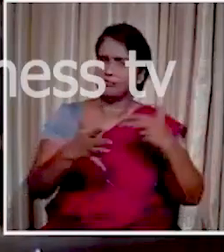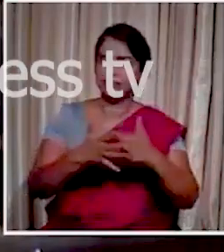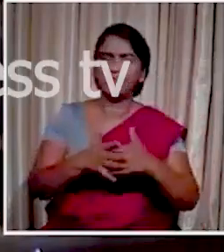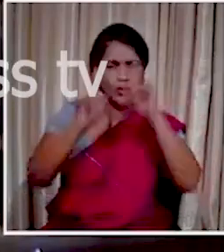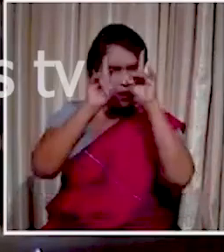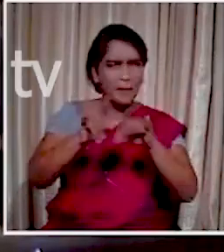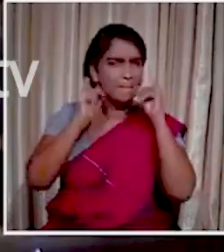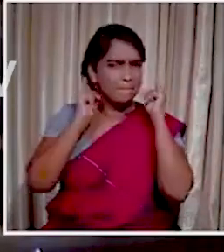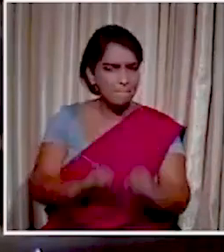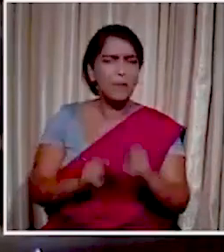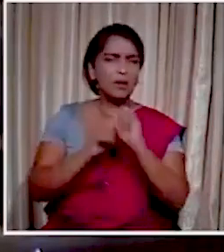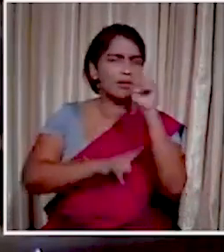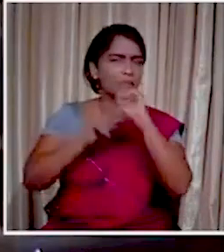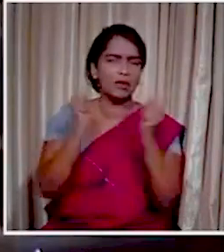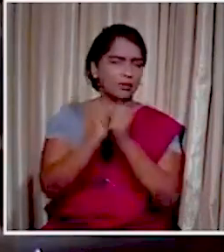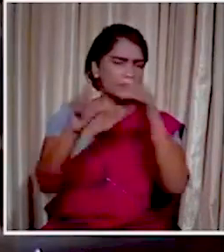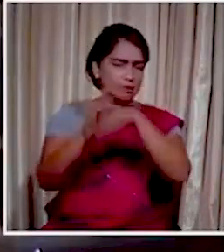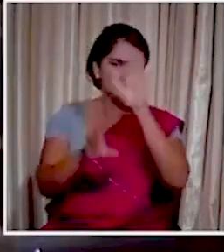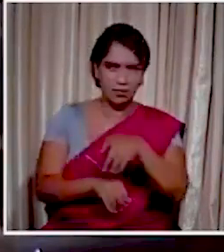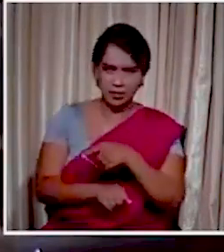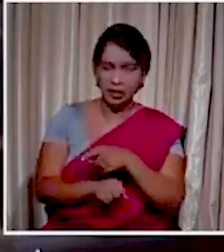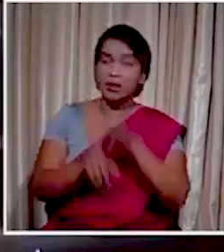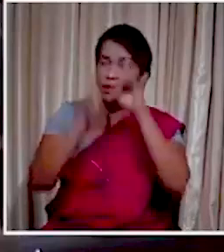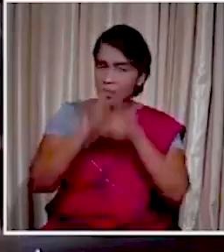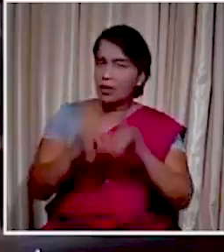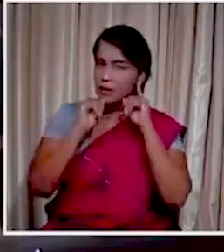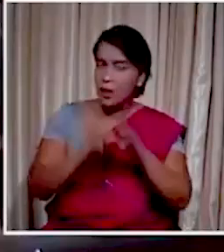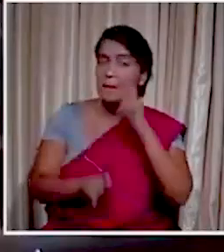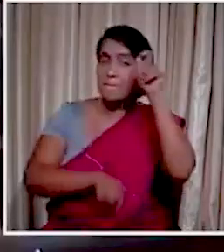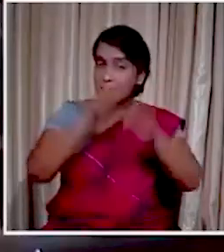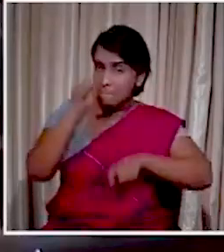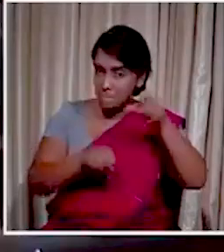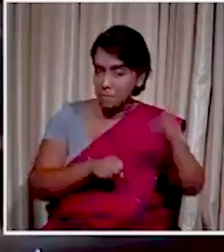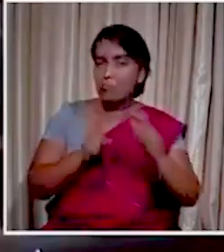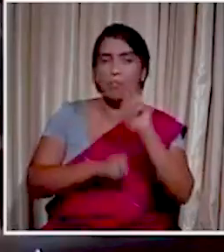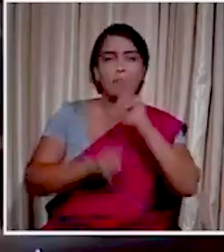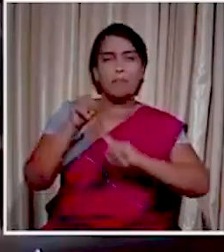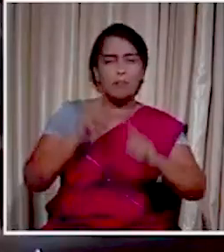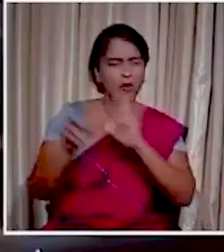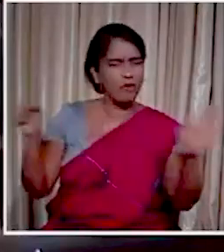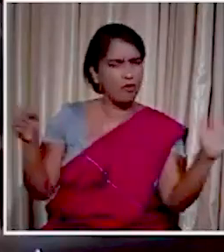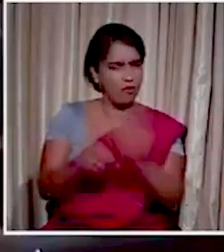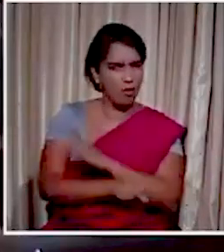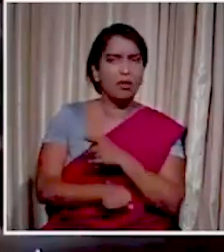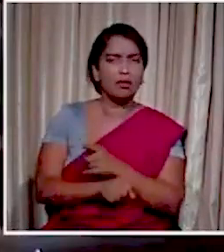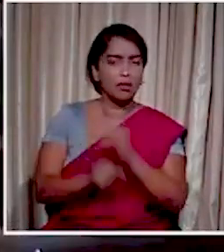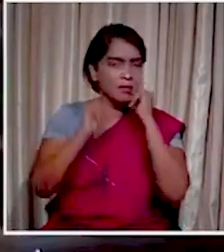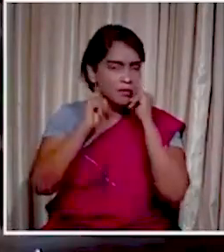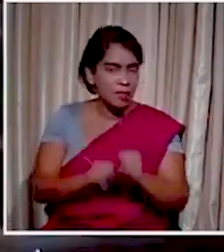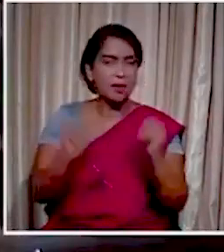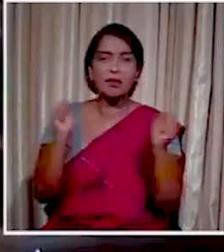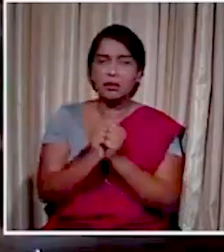එවැනි අසිෂ්ඨභාවයට මේ පාර්ලිමේන්තුව පත් වී තිබෙනවා එවැනි අසිෂ්ඨ මිනිසුන්ගෙන් මේ පාර්ලිමේන්තුව පිරී තිබෙනවා ඒ